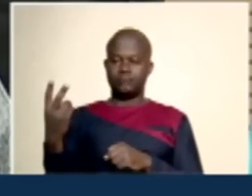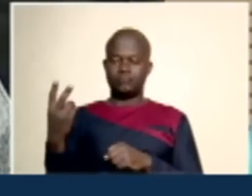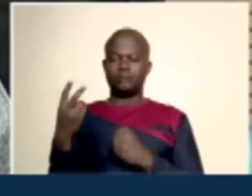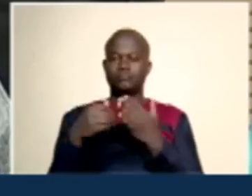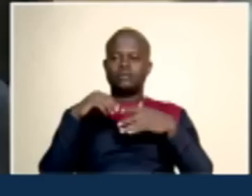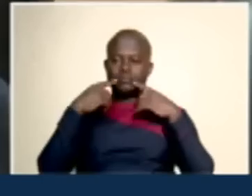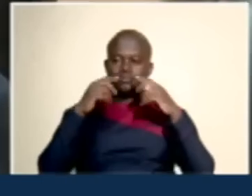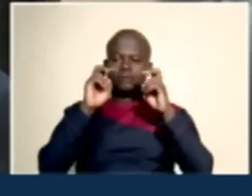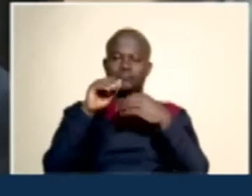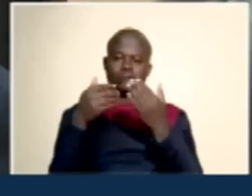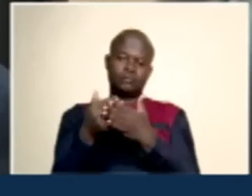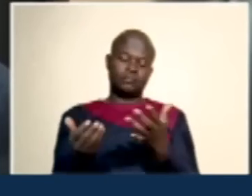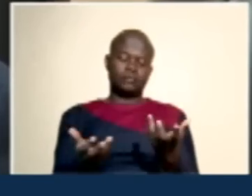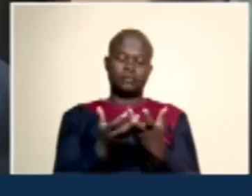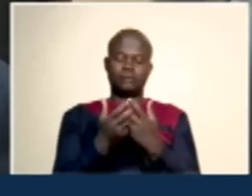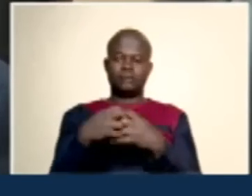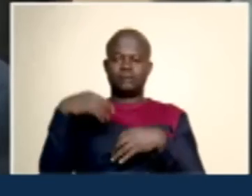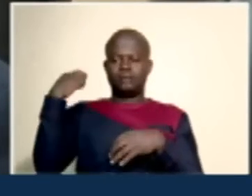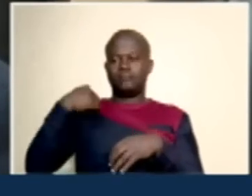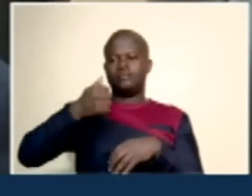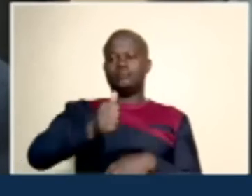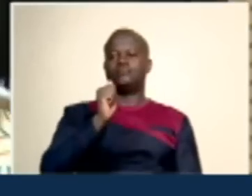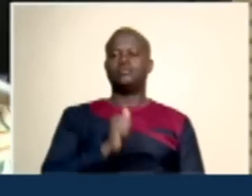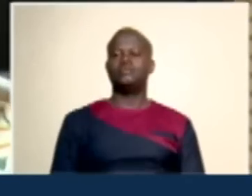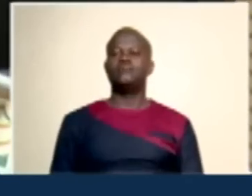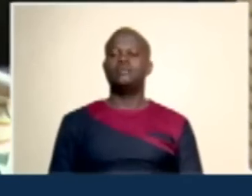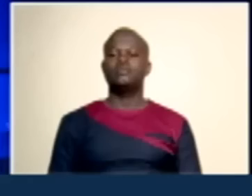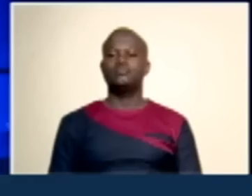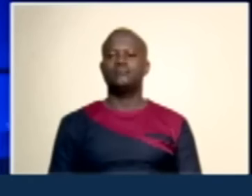2021-2022, bavuga ko bijyanye n'inshingano zarwo.